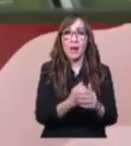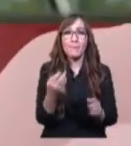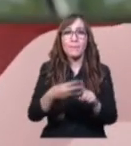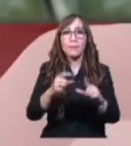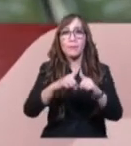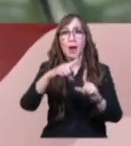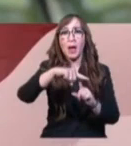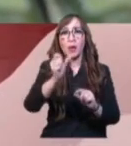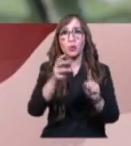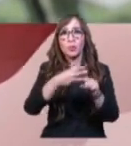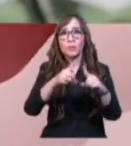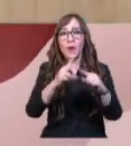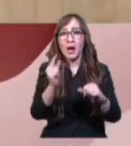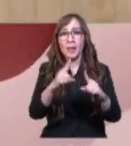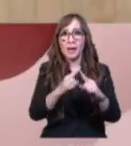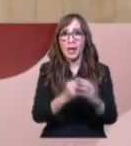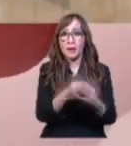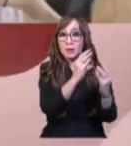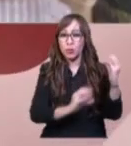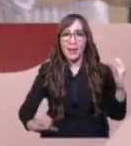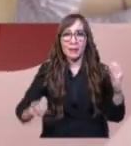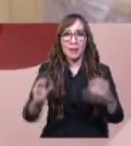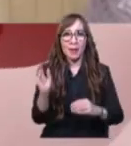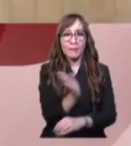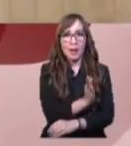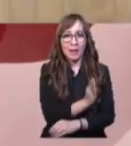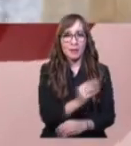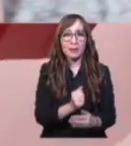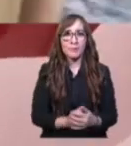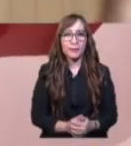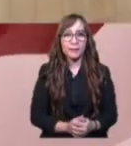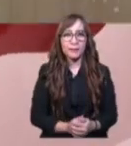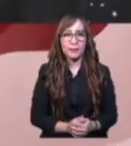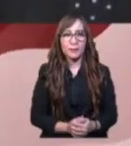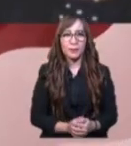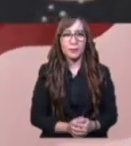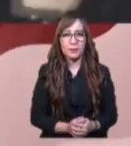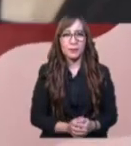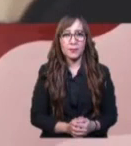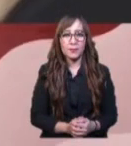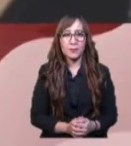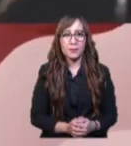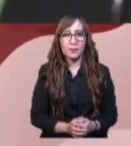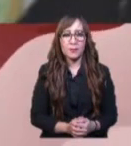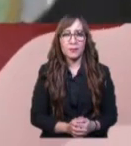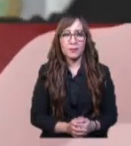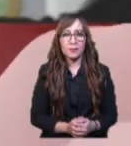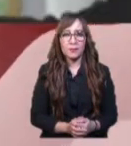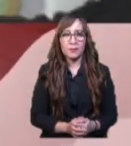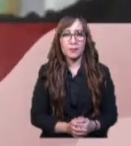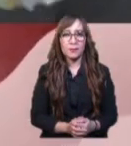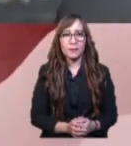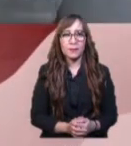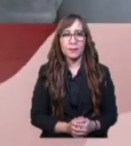itu kalau nggak salah di Sumatera Barat. Nah, kebetulan mereka nemu lokasi